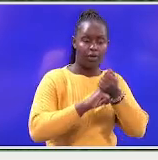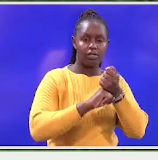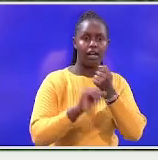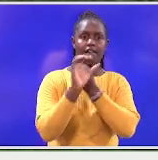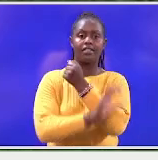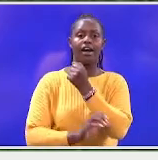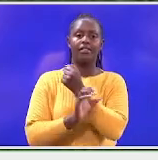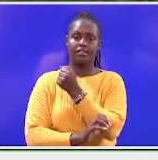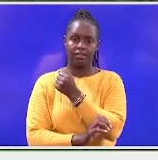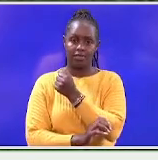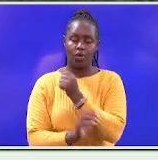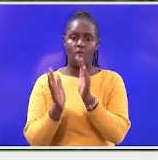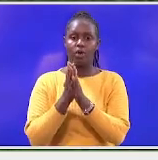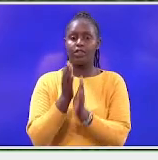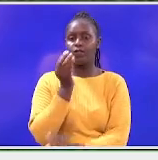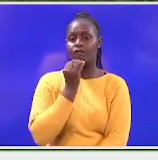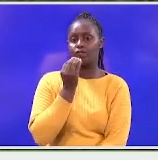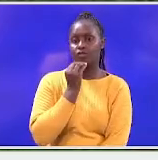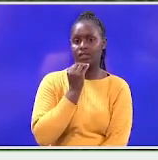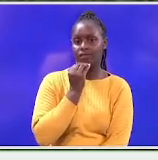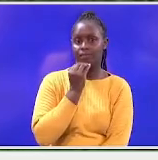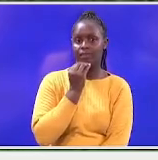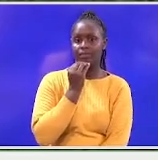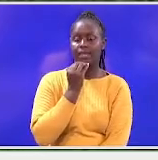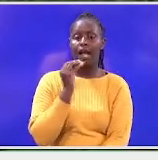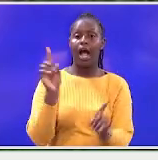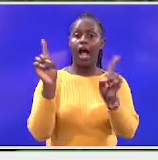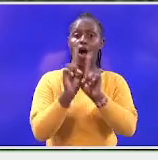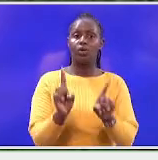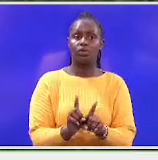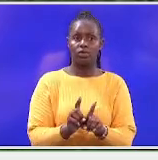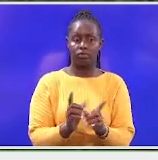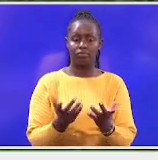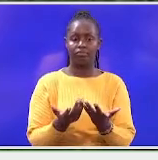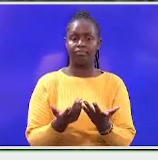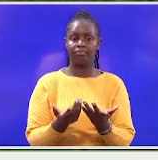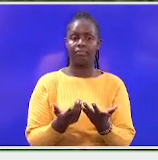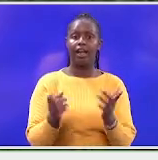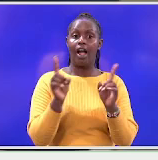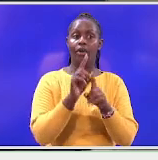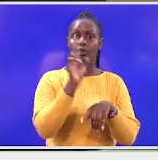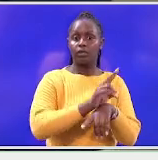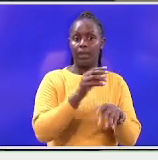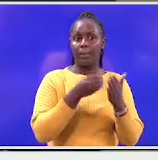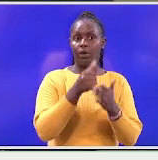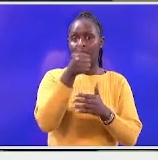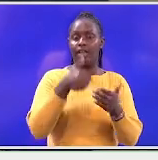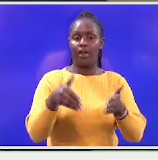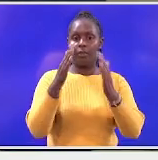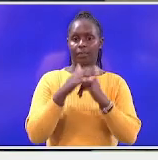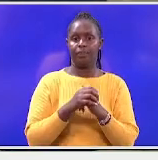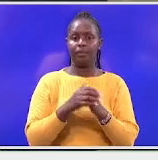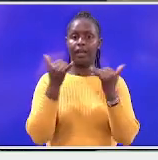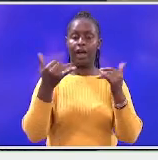Kenya katika chakula chochote ile ambacho wanahitaji, na hata kingine kwenda katika kuleta pesa za kigeni. Gharama hii